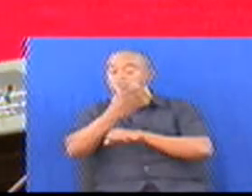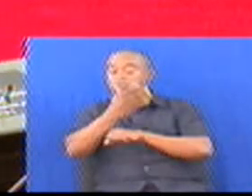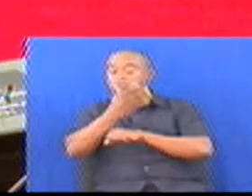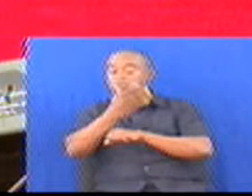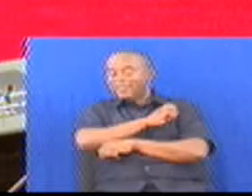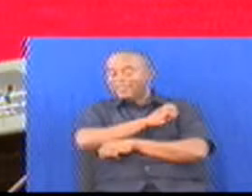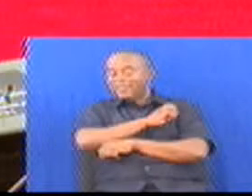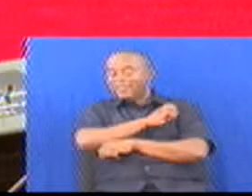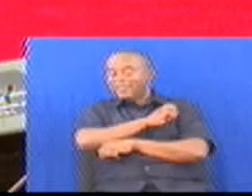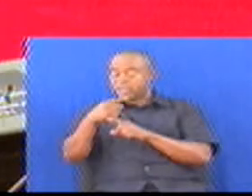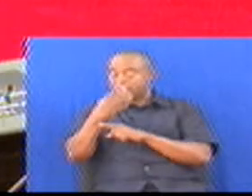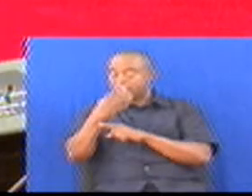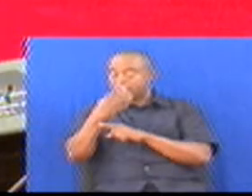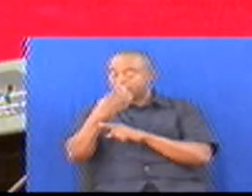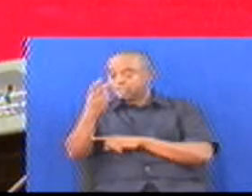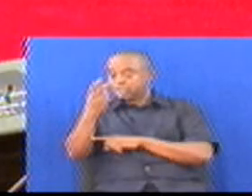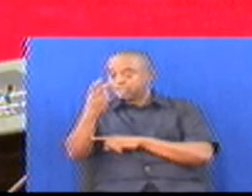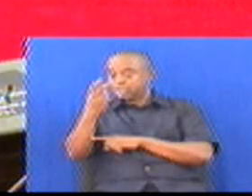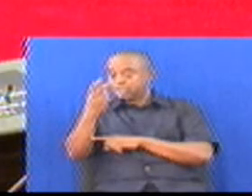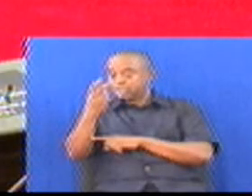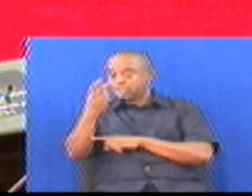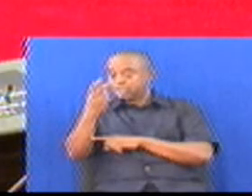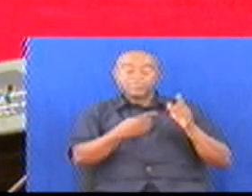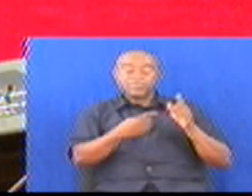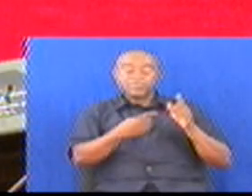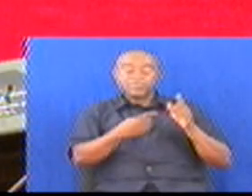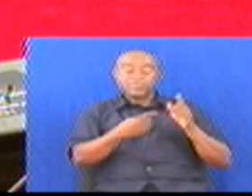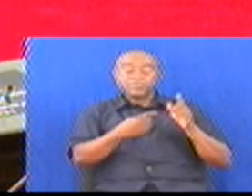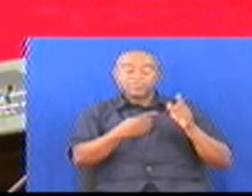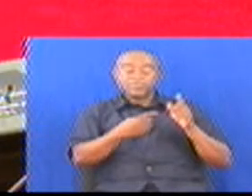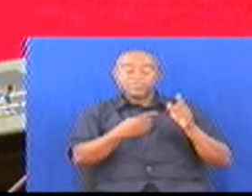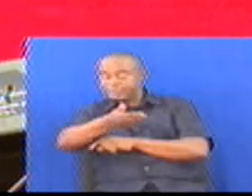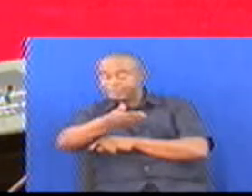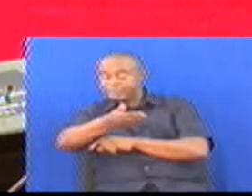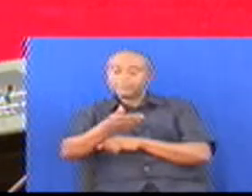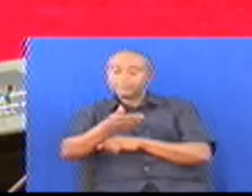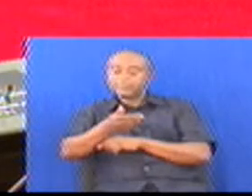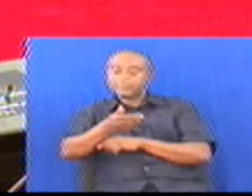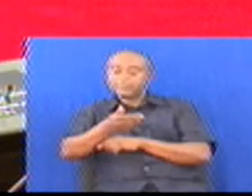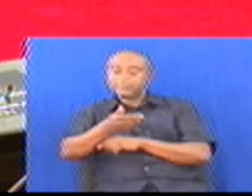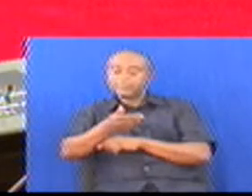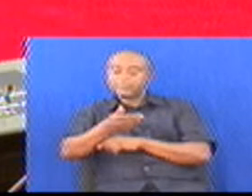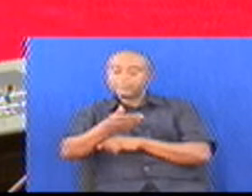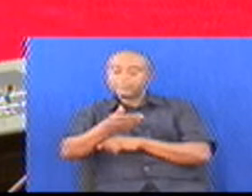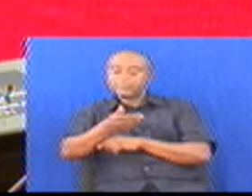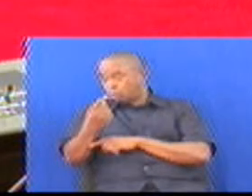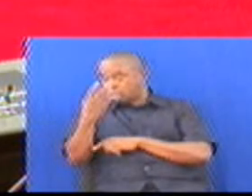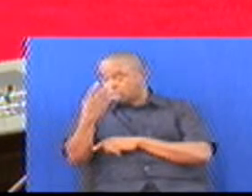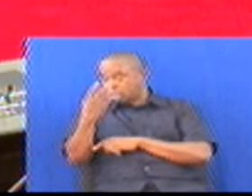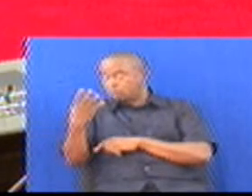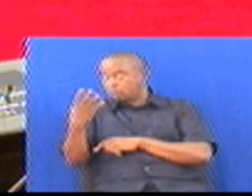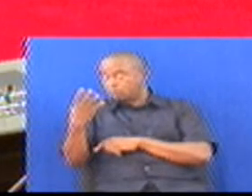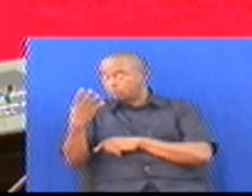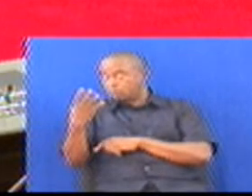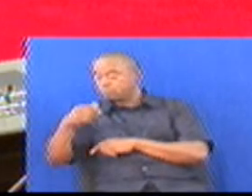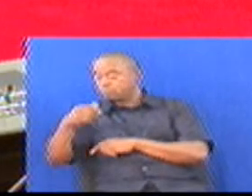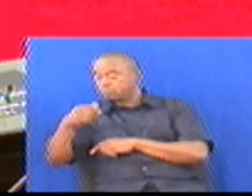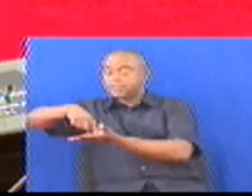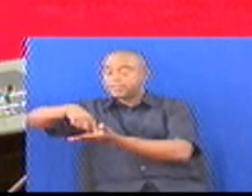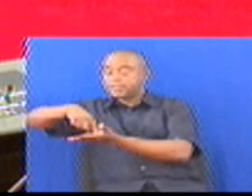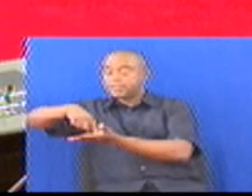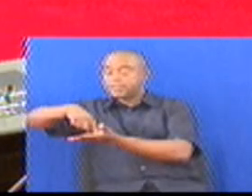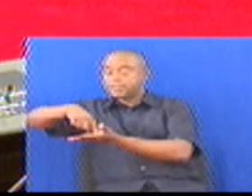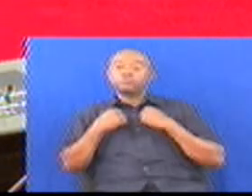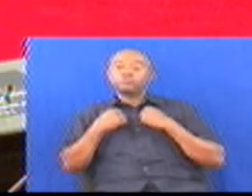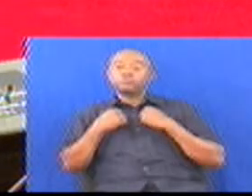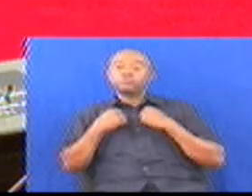1423, ambapo miradi 1268 ni ya vijiji, 55 ni ya mijini. Utekelezaji wa miradi